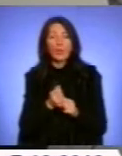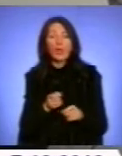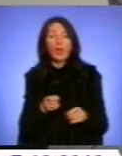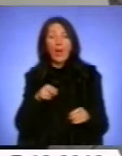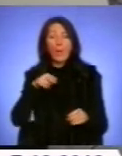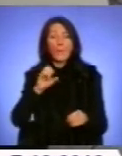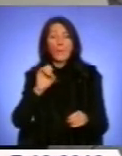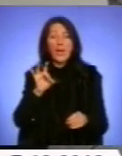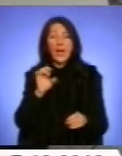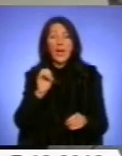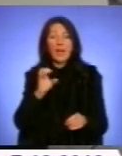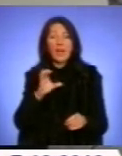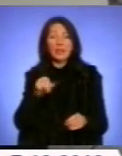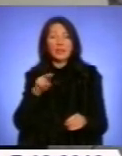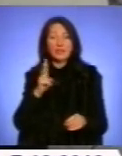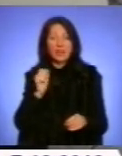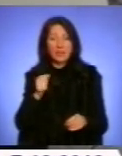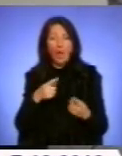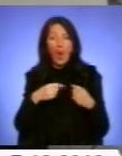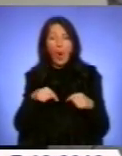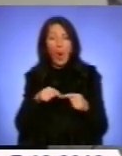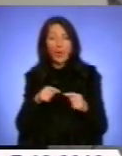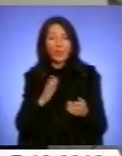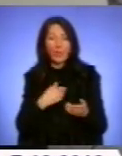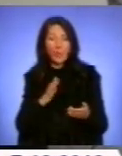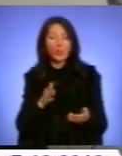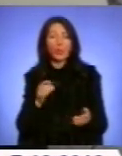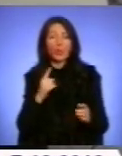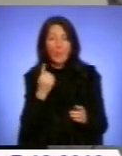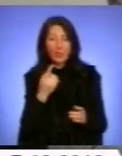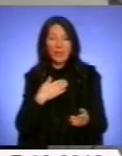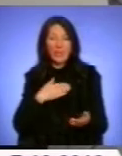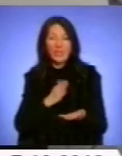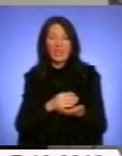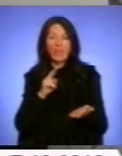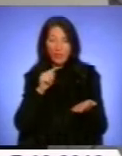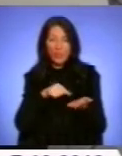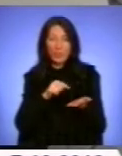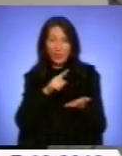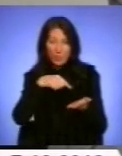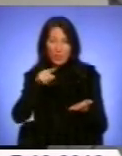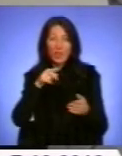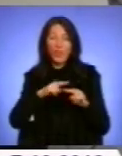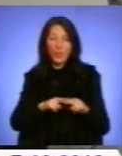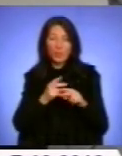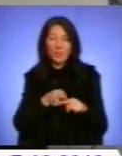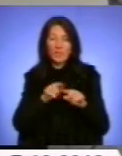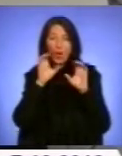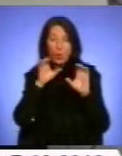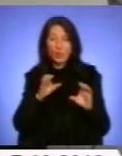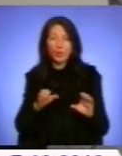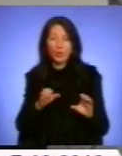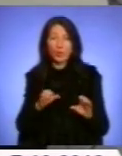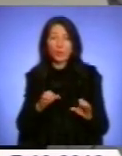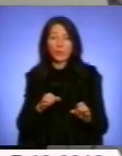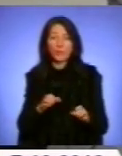органів, я буду перша. У мене є відмітка в паспорті, і це узаконено законодавством Сполучених